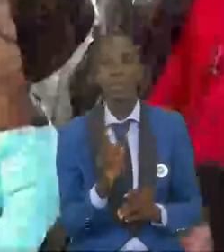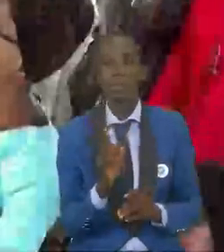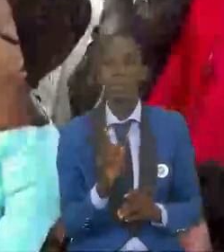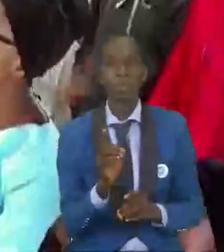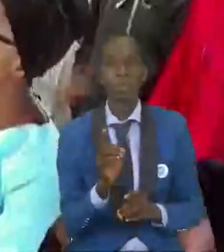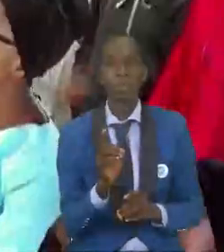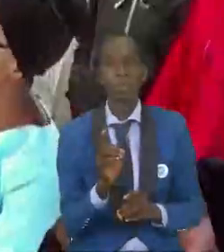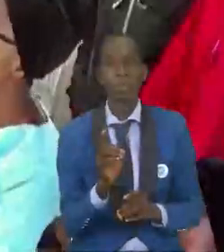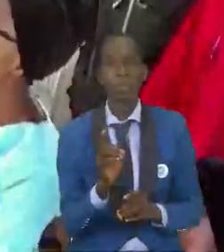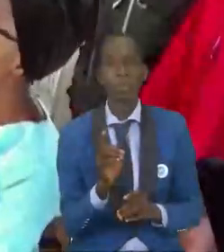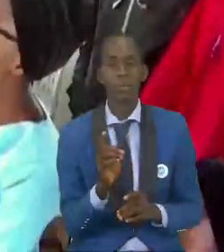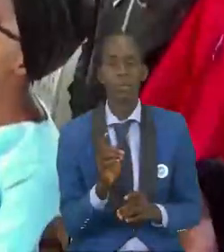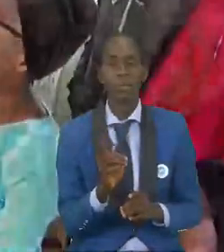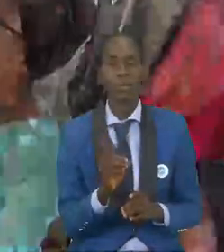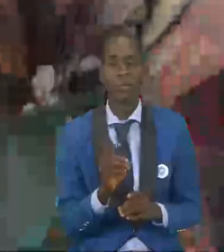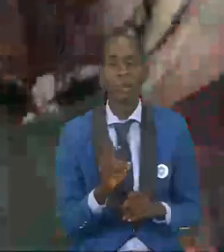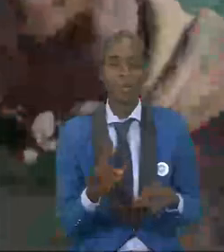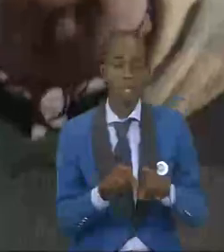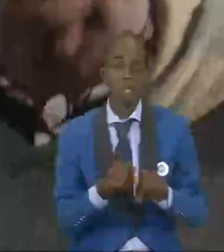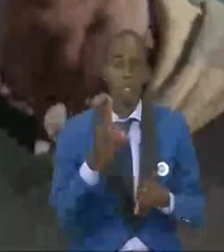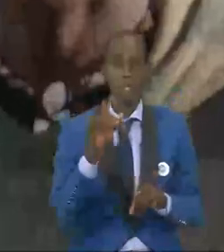comme Daniel convertit